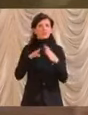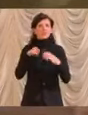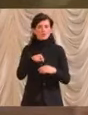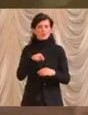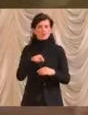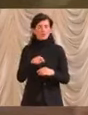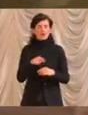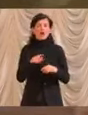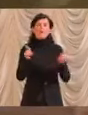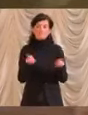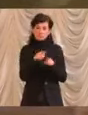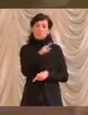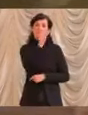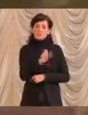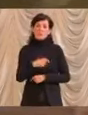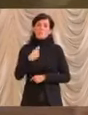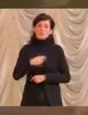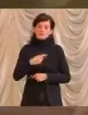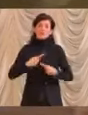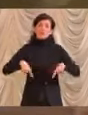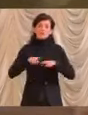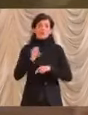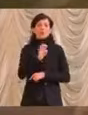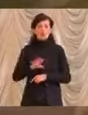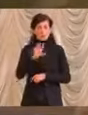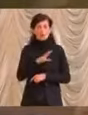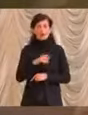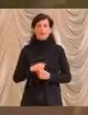della Commissione europea.